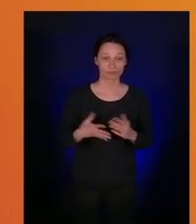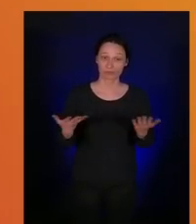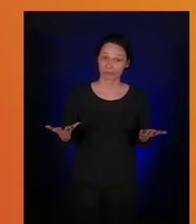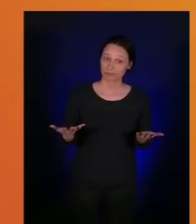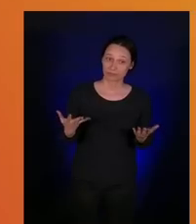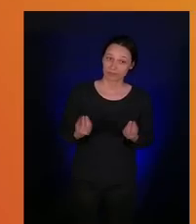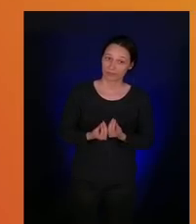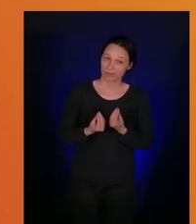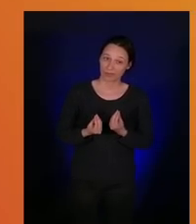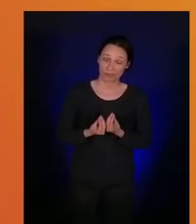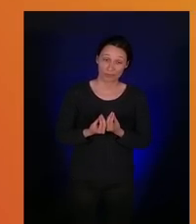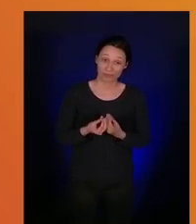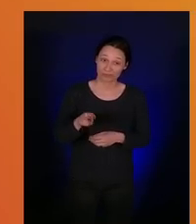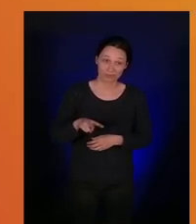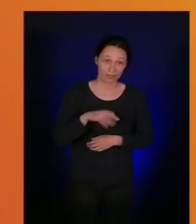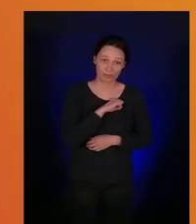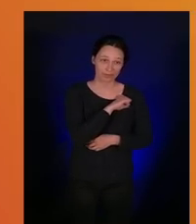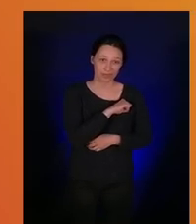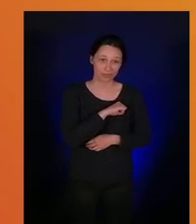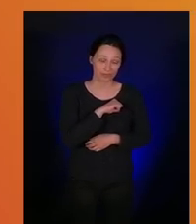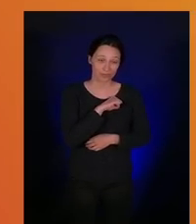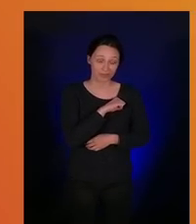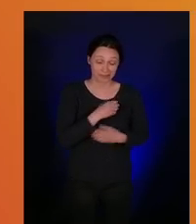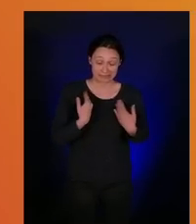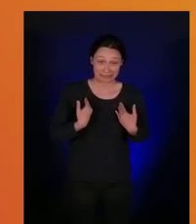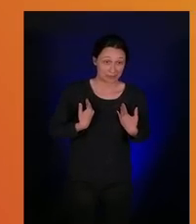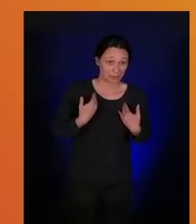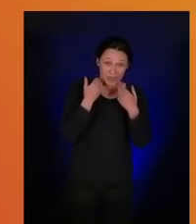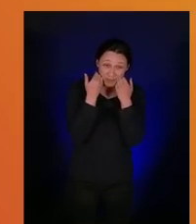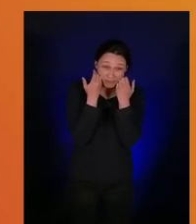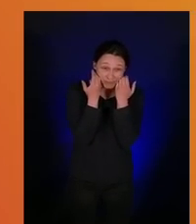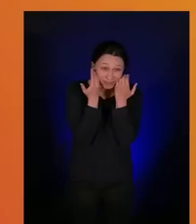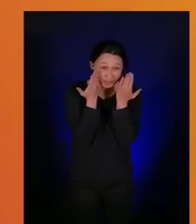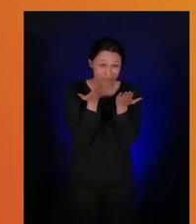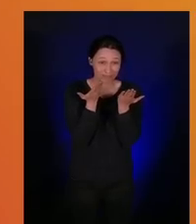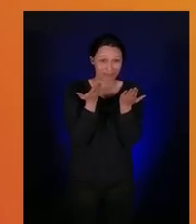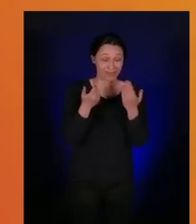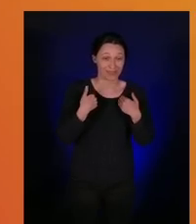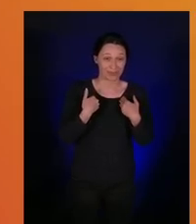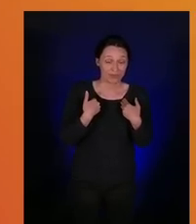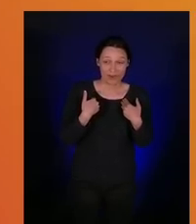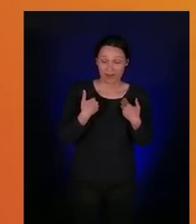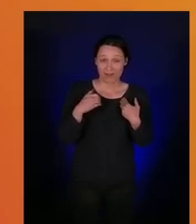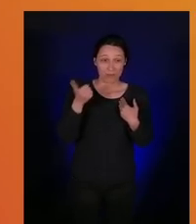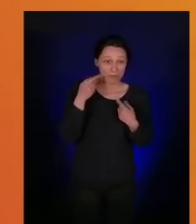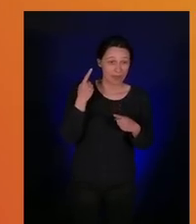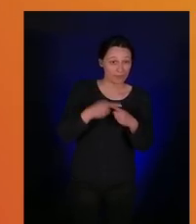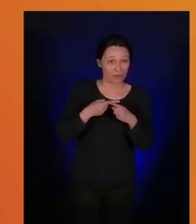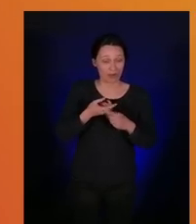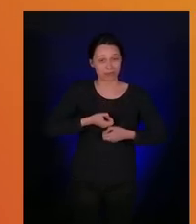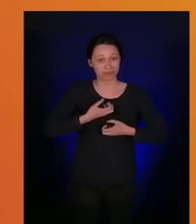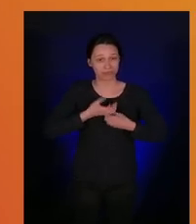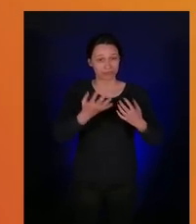Malheureusement, je suis vraiment désolé, j'ai même honte, je suis vraiment navré que ce soit ma première intervention devant un congrès de devoir dire ça, mais